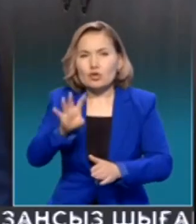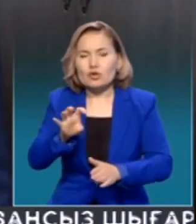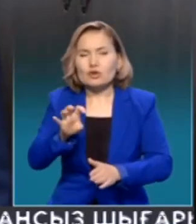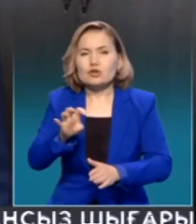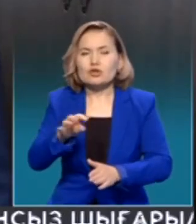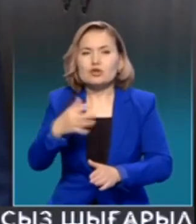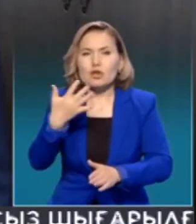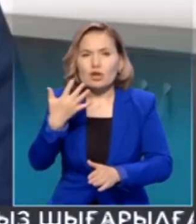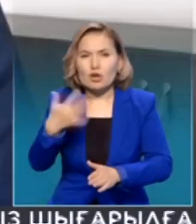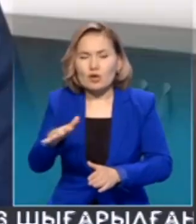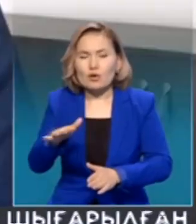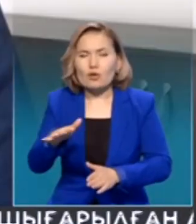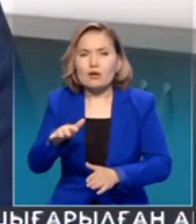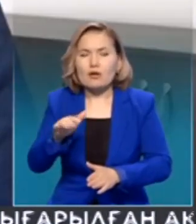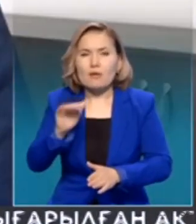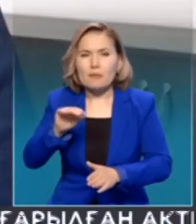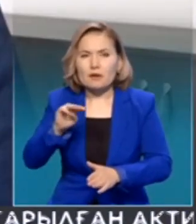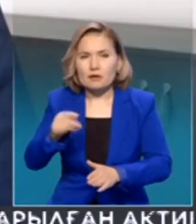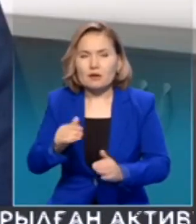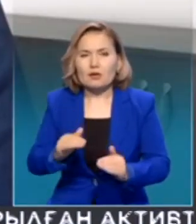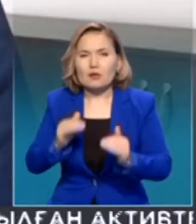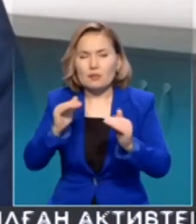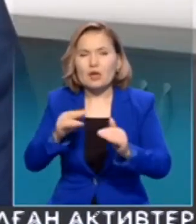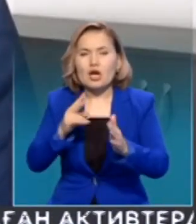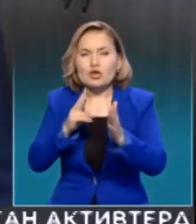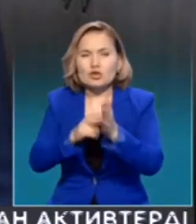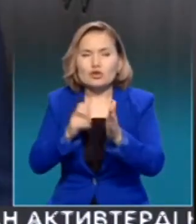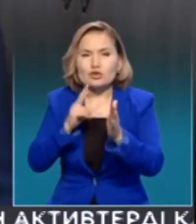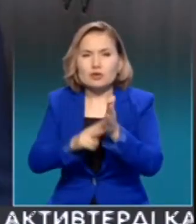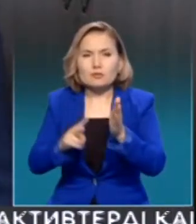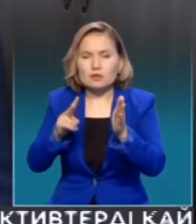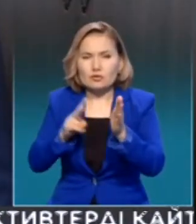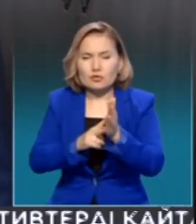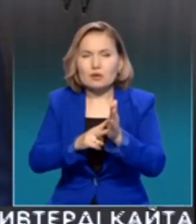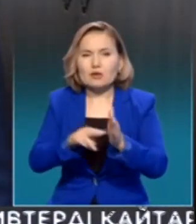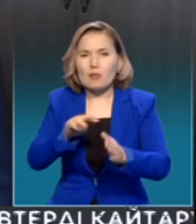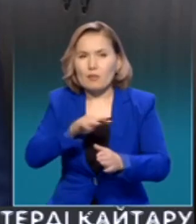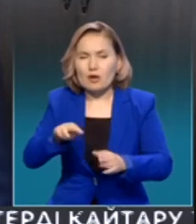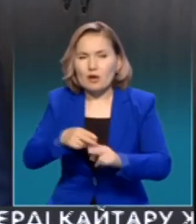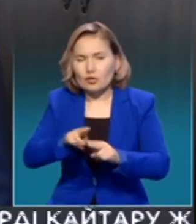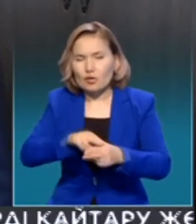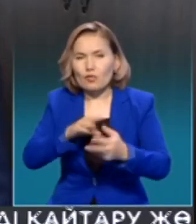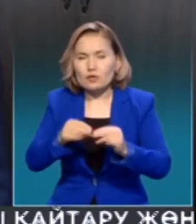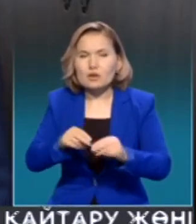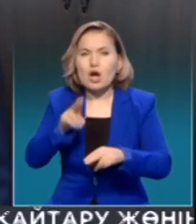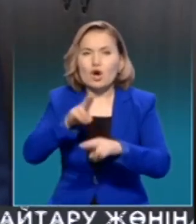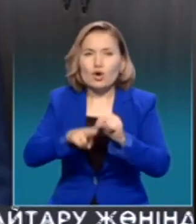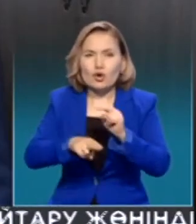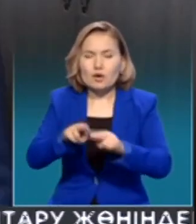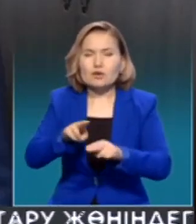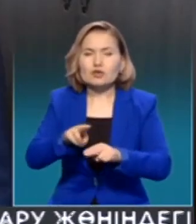миллион теңгеге қымбаттап отыр. Жалпы сомасы 774 миллион. Маусым айынан бастап ары қарай құрылысты жалғастырып,